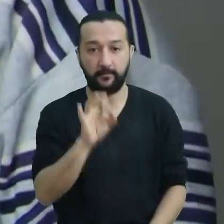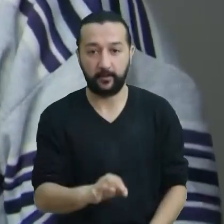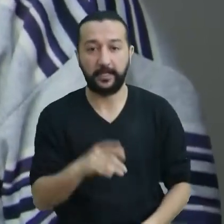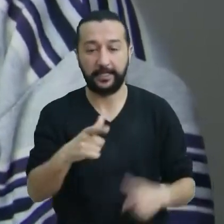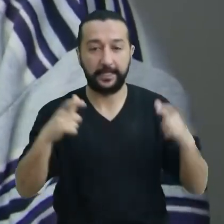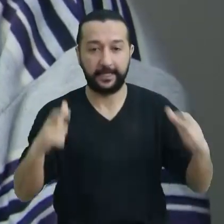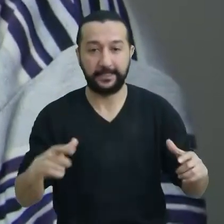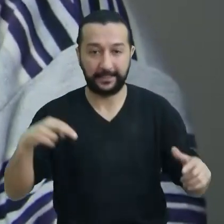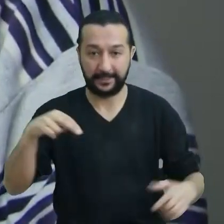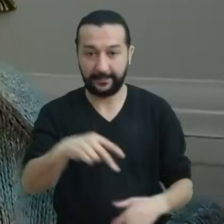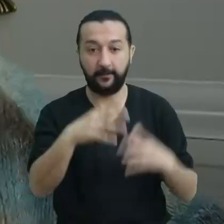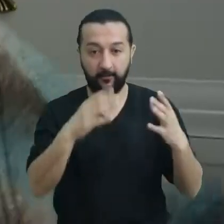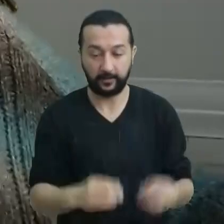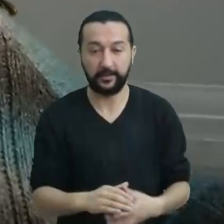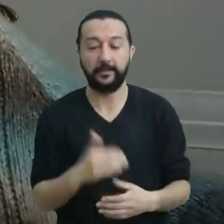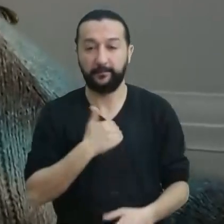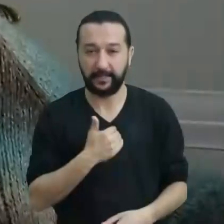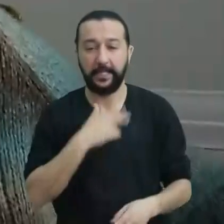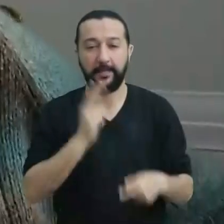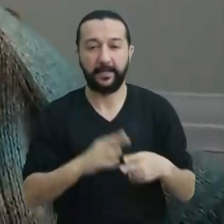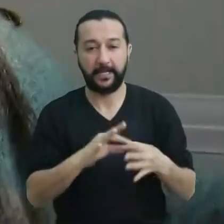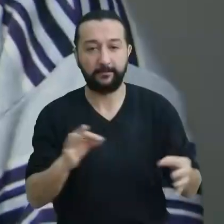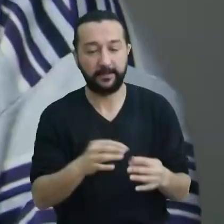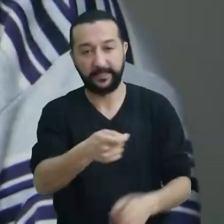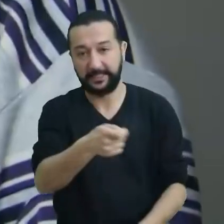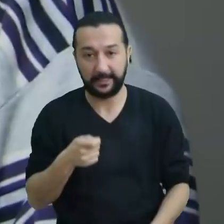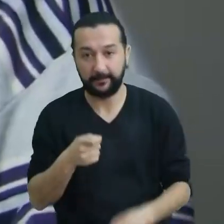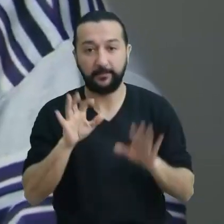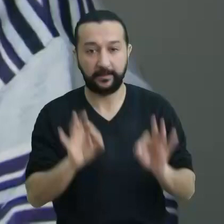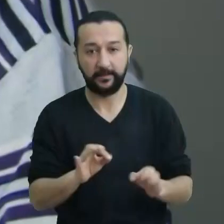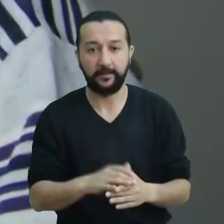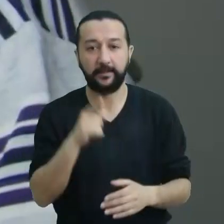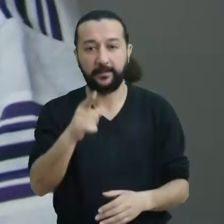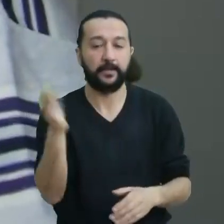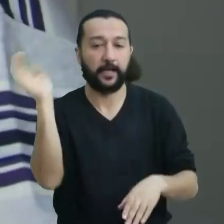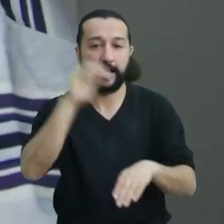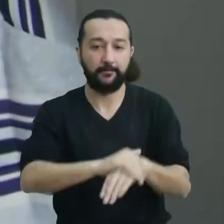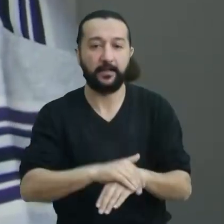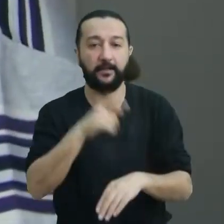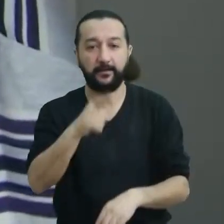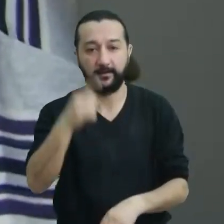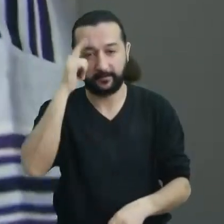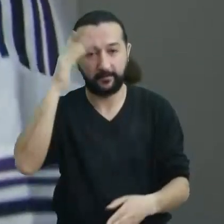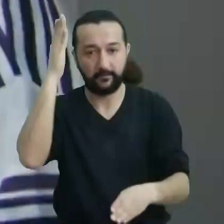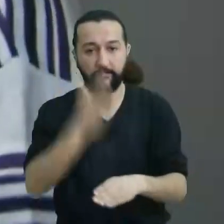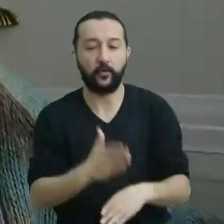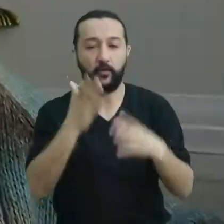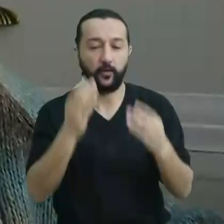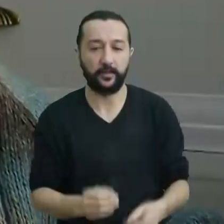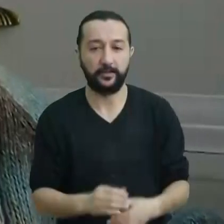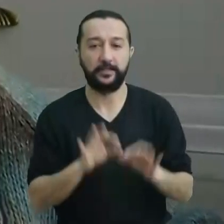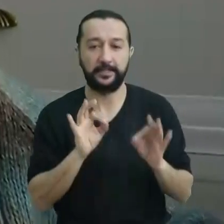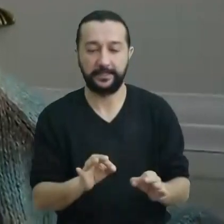Yani tencerenin altına gelecek. Ben de ipi çektim miydi? Kapak böyle tarantulanın kafasına hop